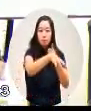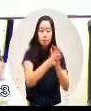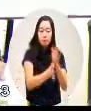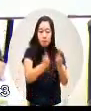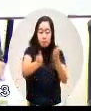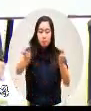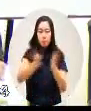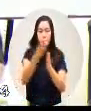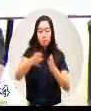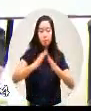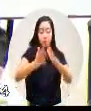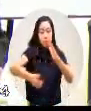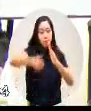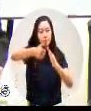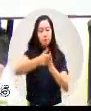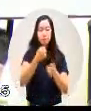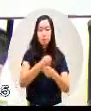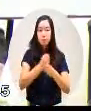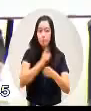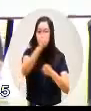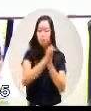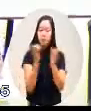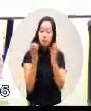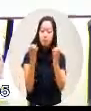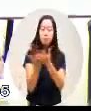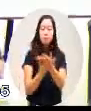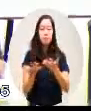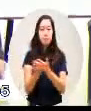哈，跟市长来做一个探讨，哦，